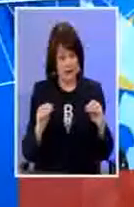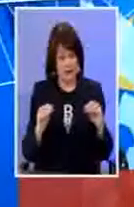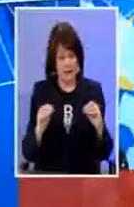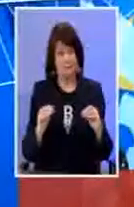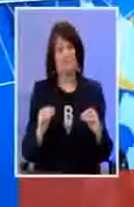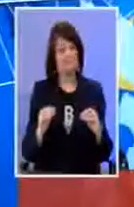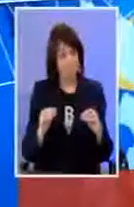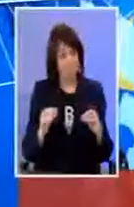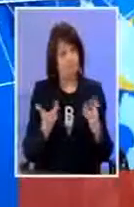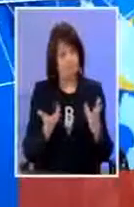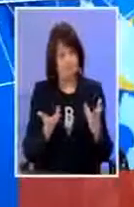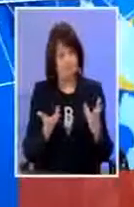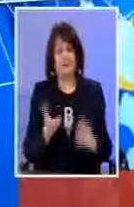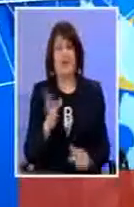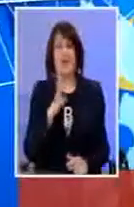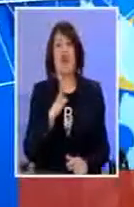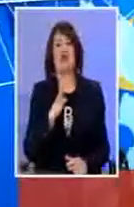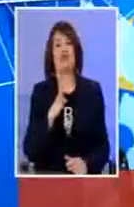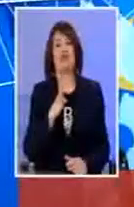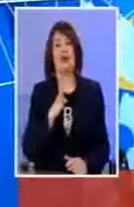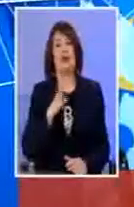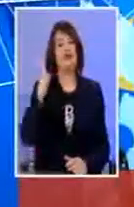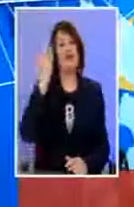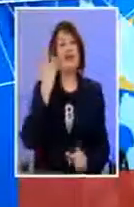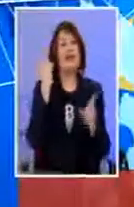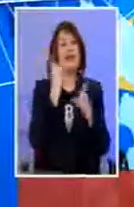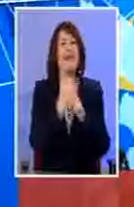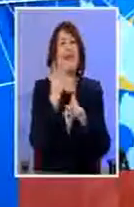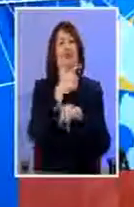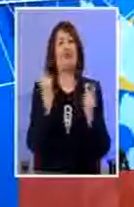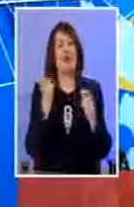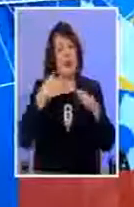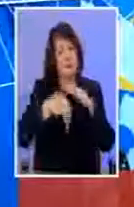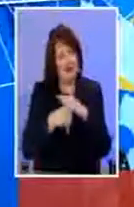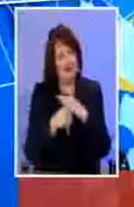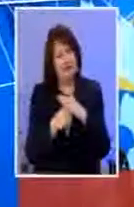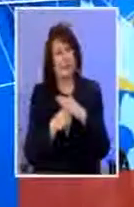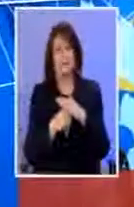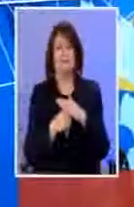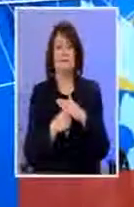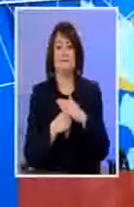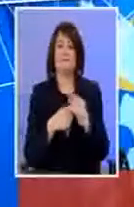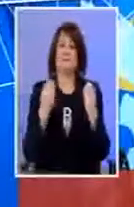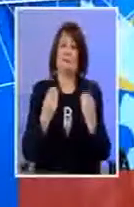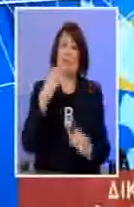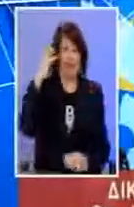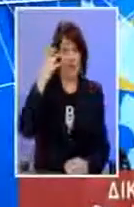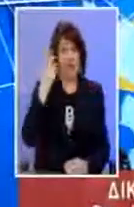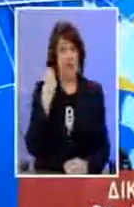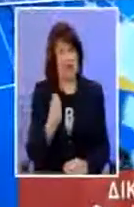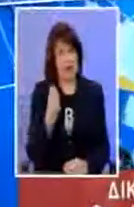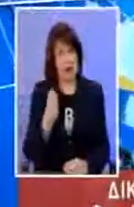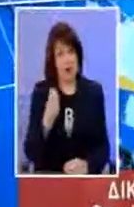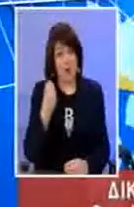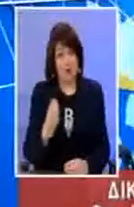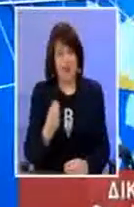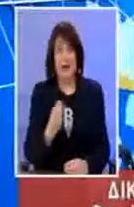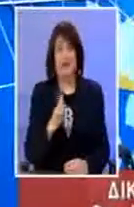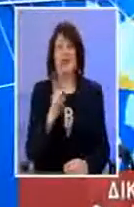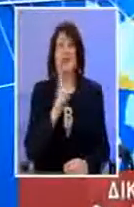τα άτομα που φοιτούσαν σε ειδικά σχολεία, γιατί καλή είναι η θεωρία ότι δεν πρέπει να υπάρχουν